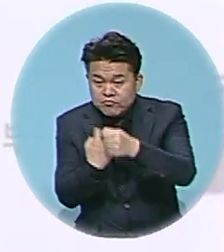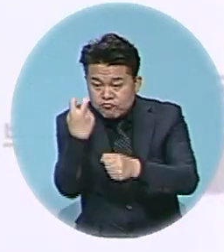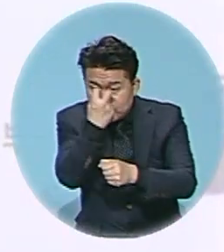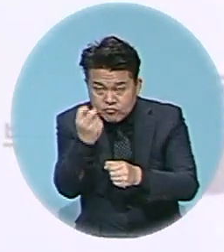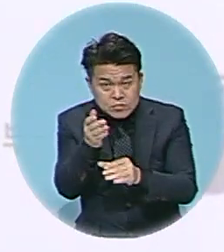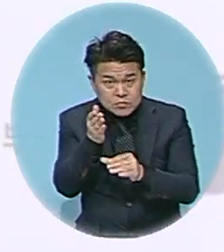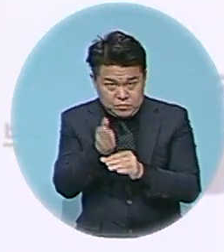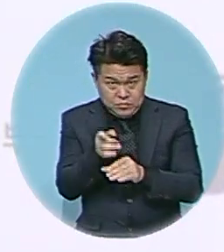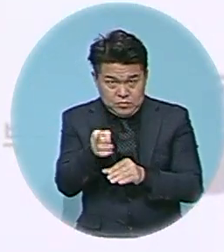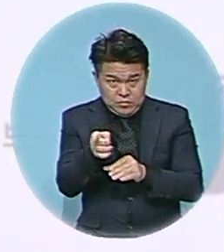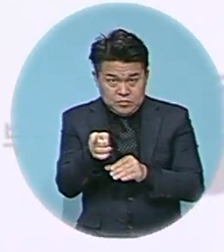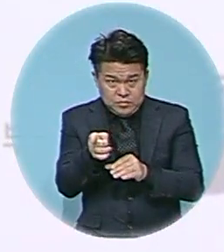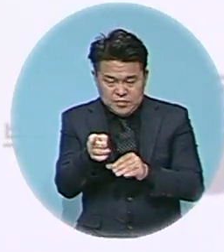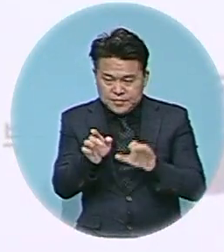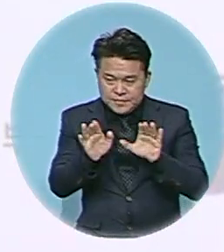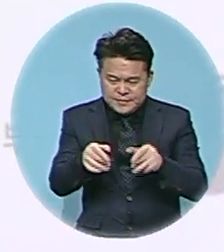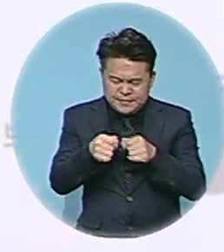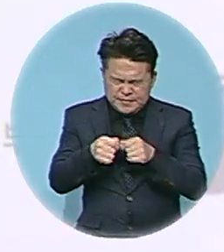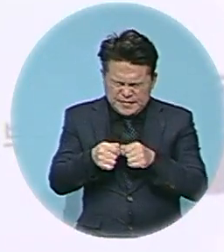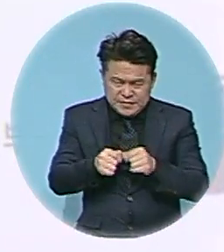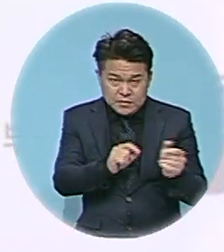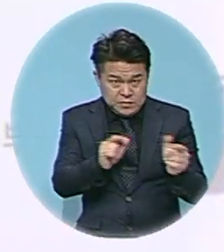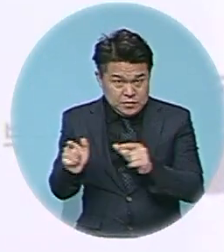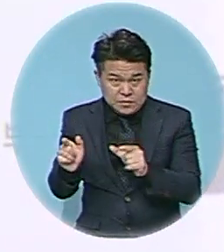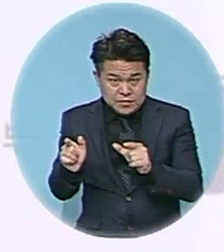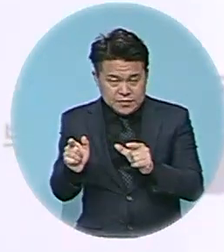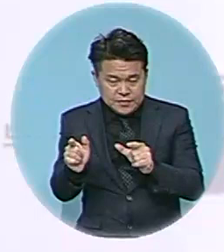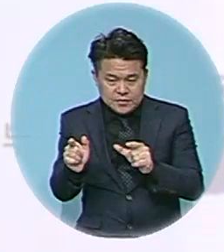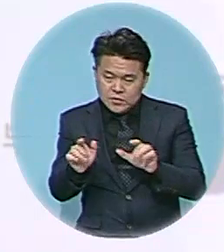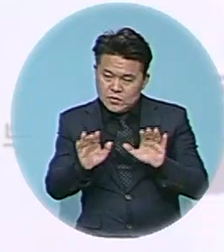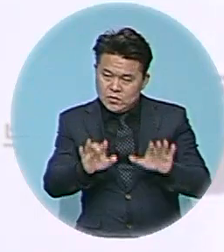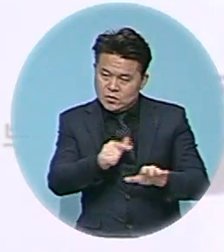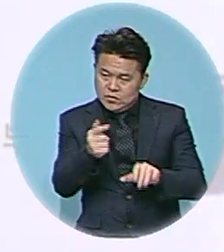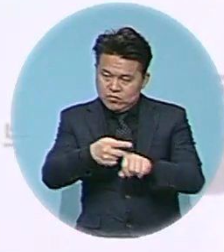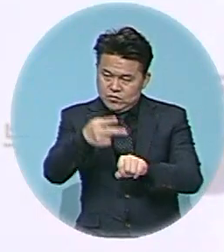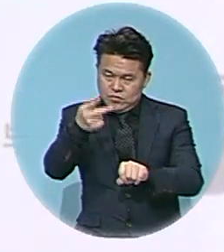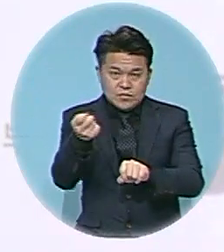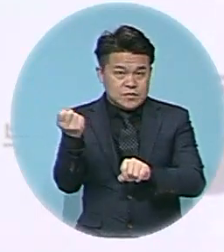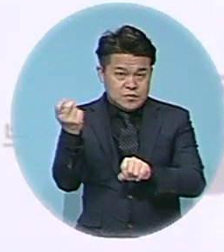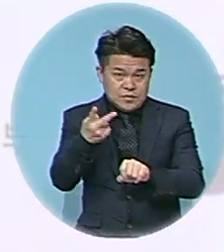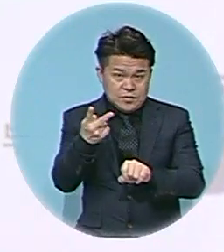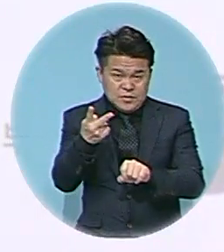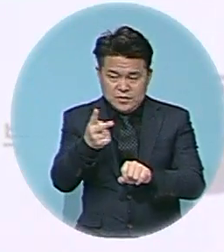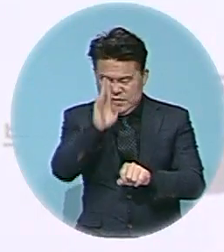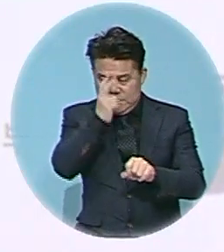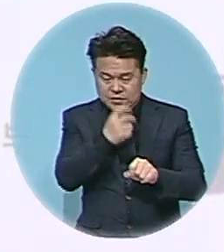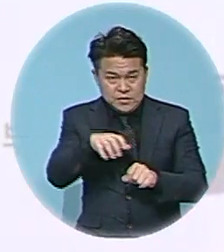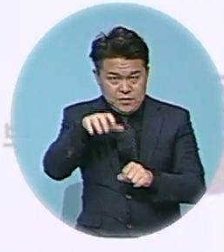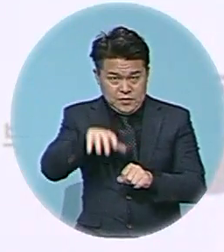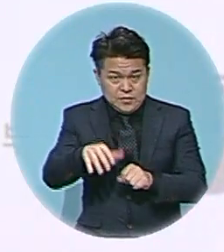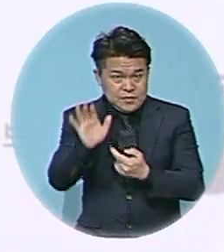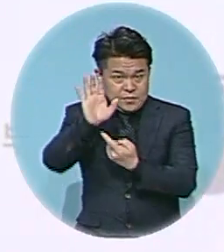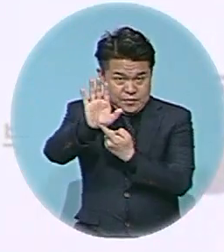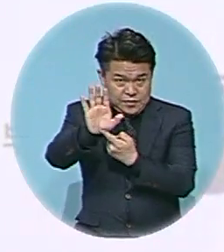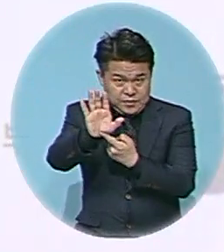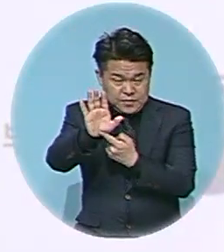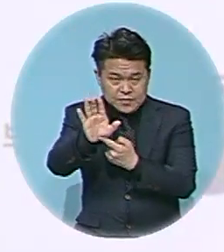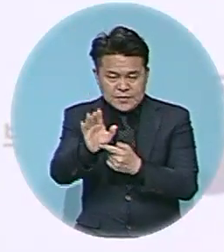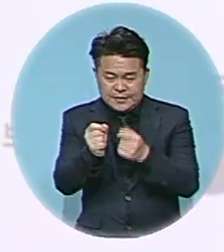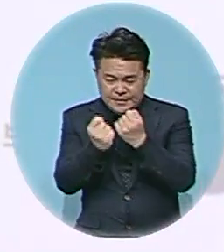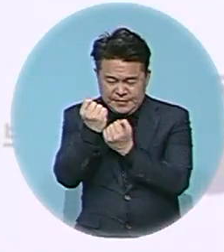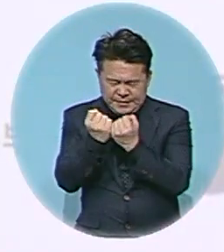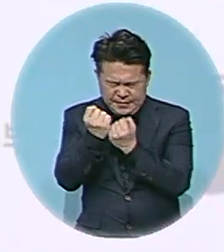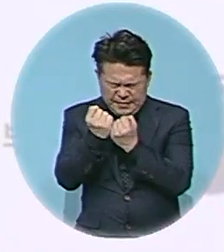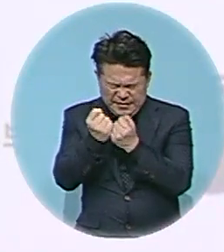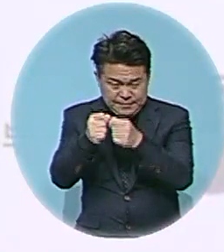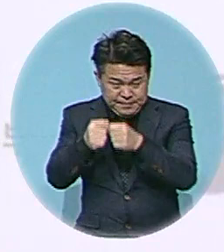중에 있으므로 자세한 사항은 금일 오후 2시에 예정된 질병관리본부의 브리핑에서 보다